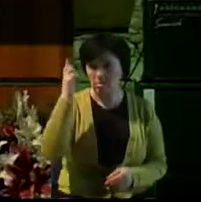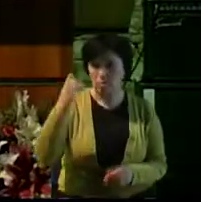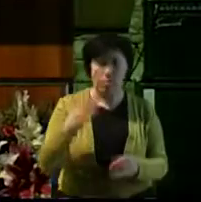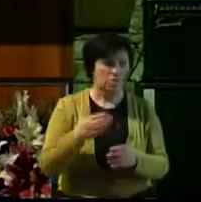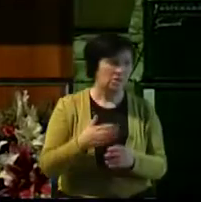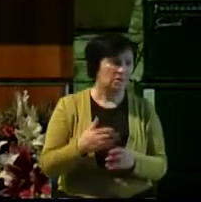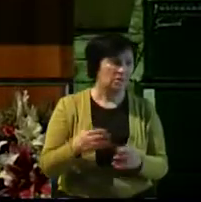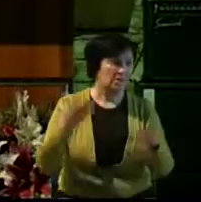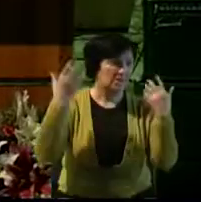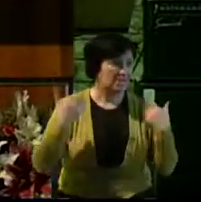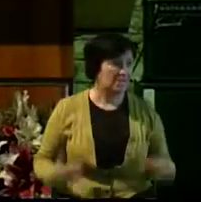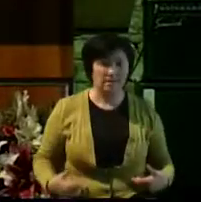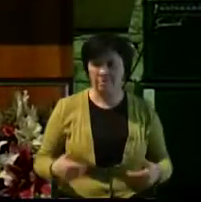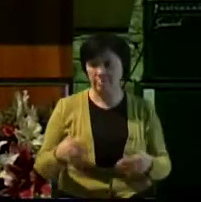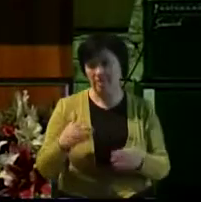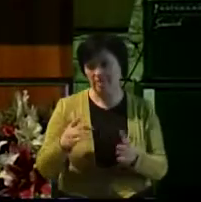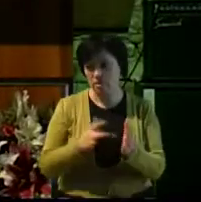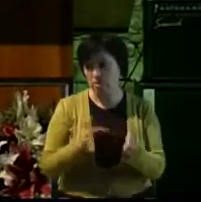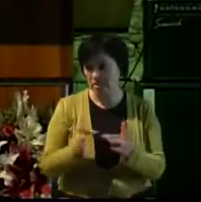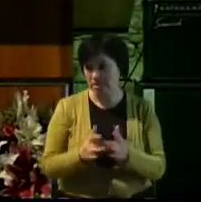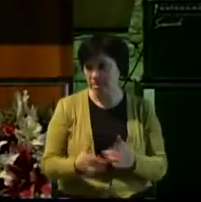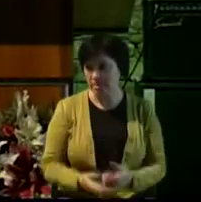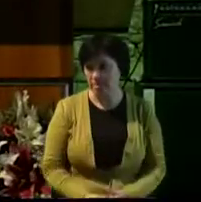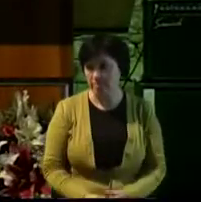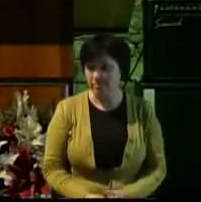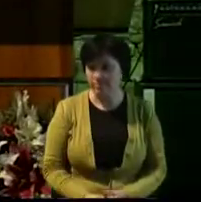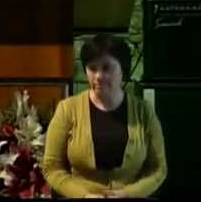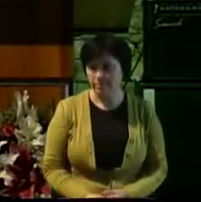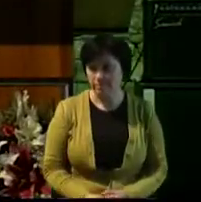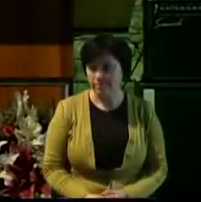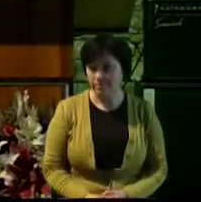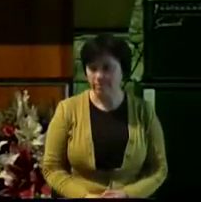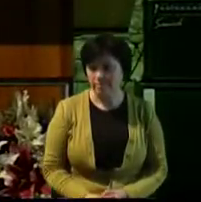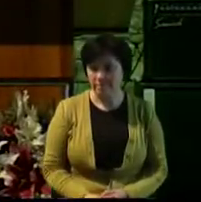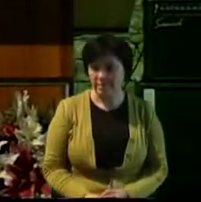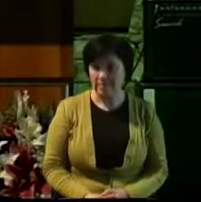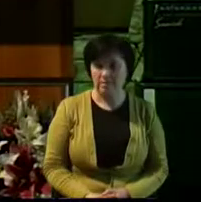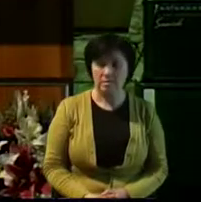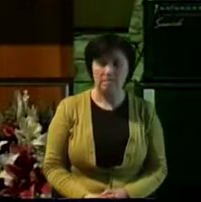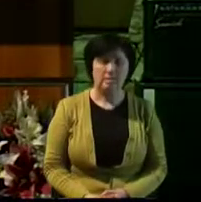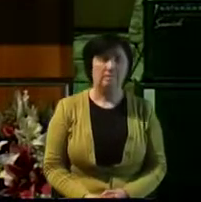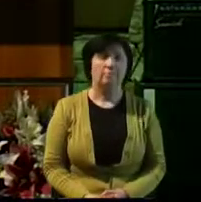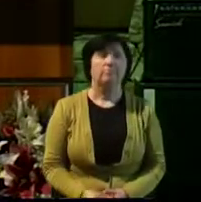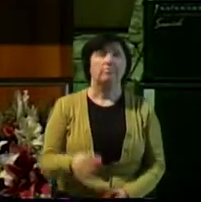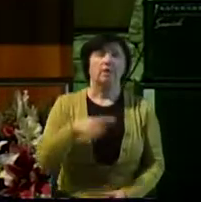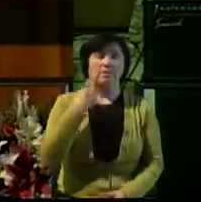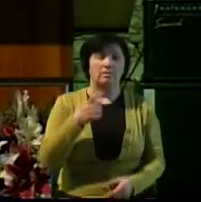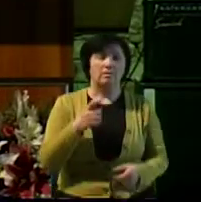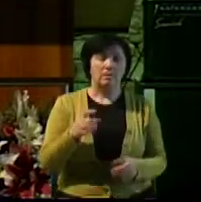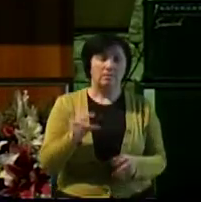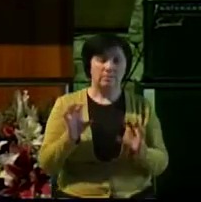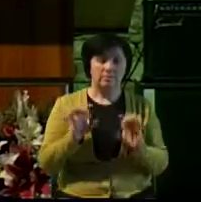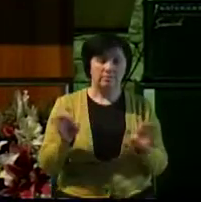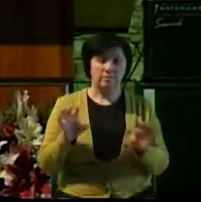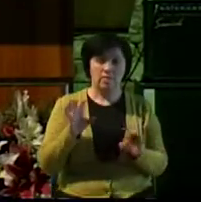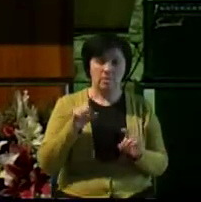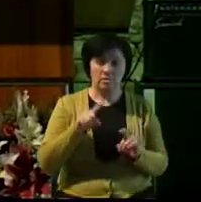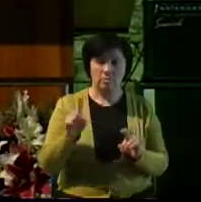из любящего сердца доброго пастора, который желает возвратить заблудших овец в свое стадо